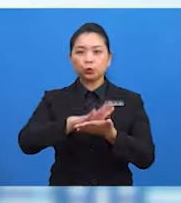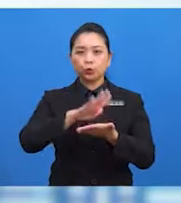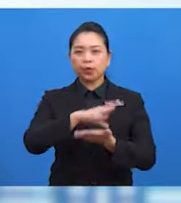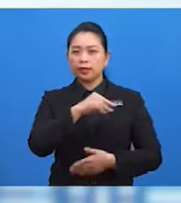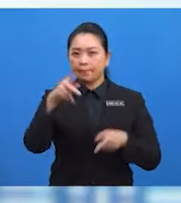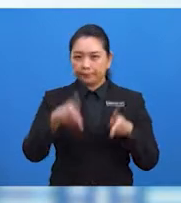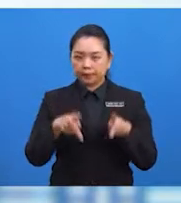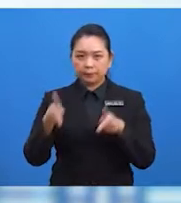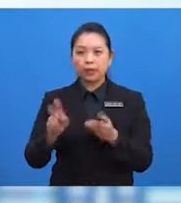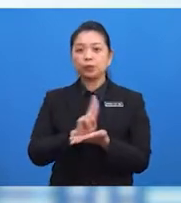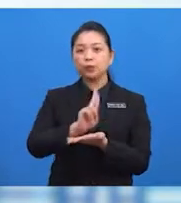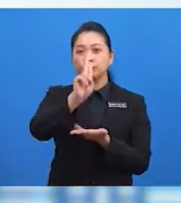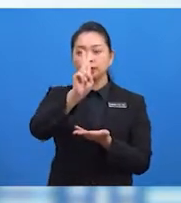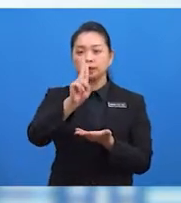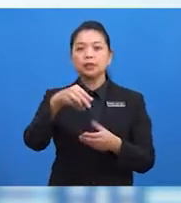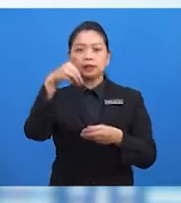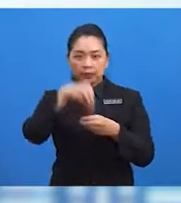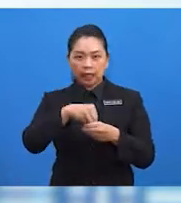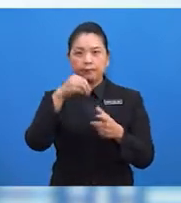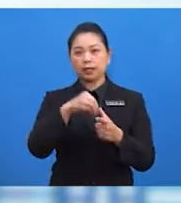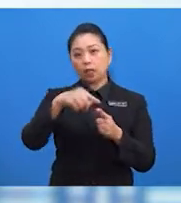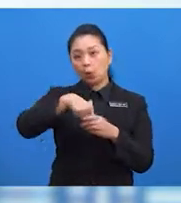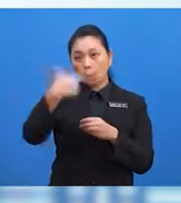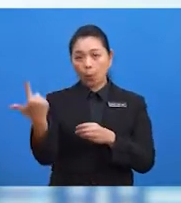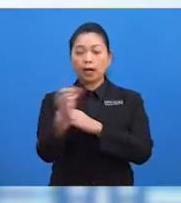yang sedang menuntut di dalam dan luar negara.